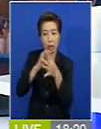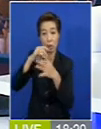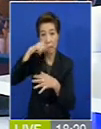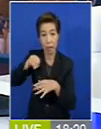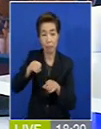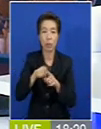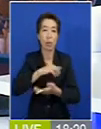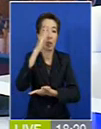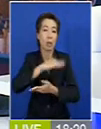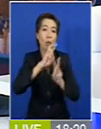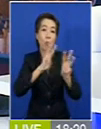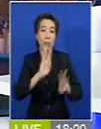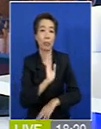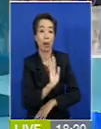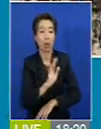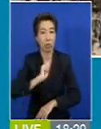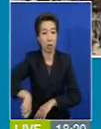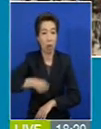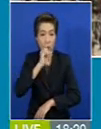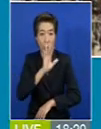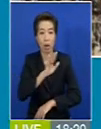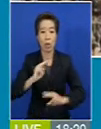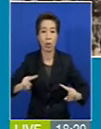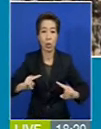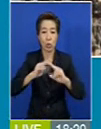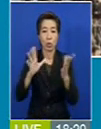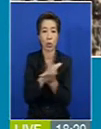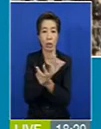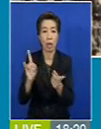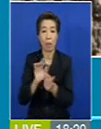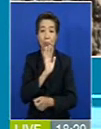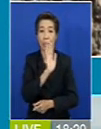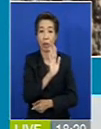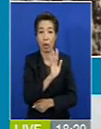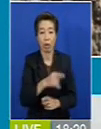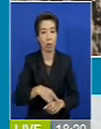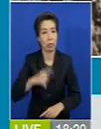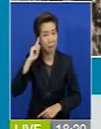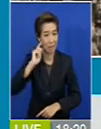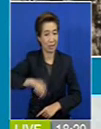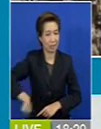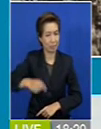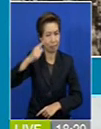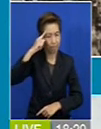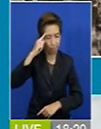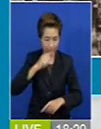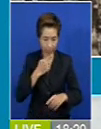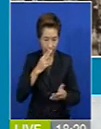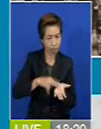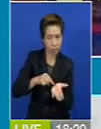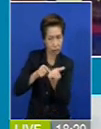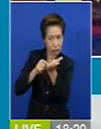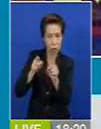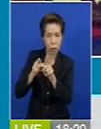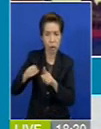ต์พนมเปญโพสต์ครับเขาก็รายงานว่ากระทรวงวัฒนธรรมและวิจิตรศิลป์ของทางกัมพูชาเตรียมยื่นคัดค้านการเคลื่อน